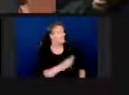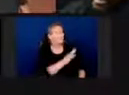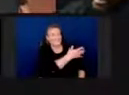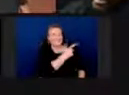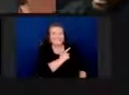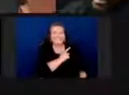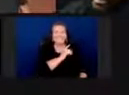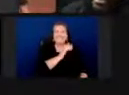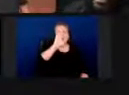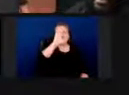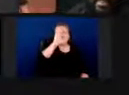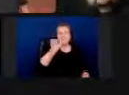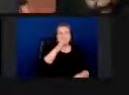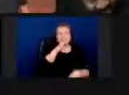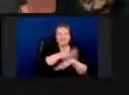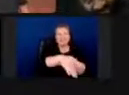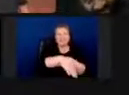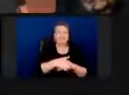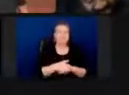Hamjambo.